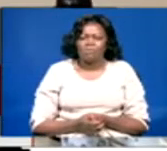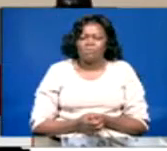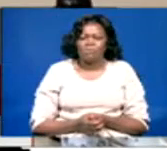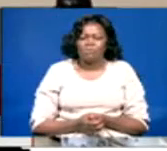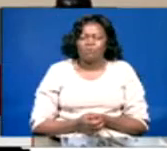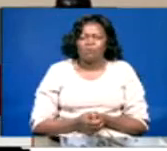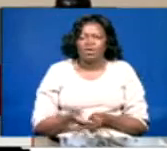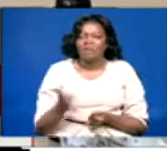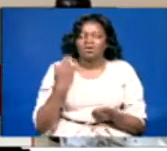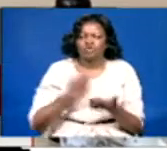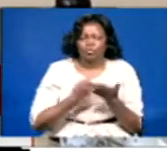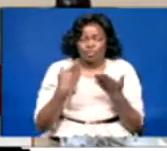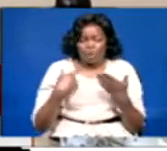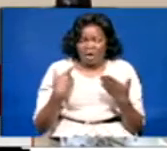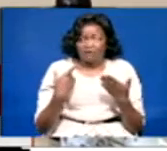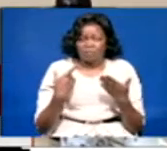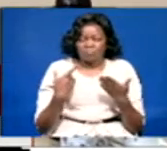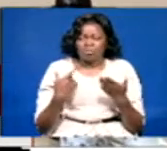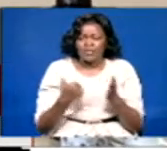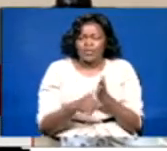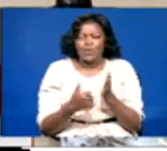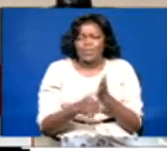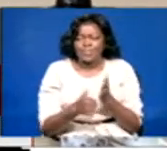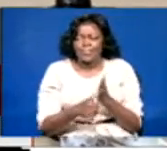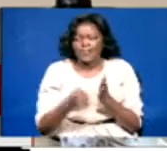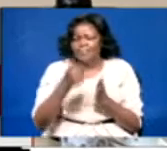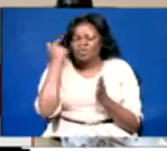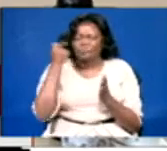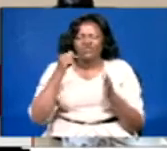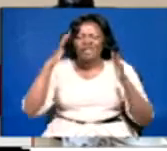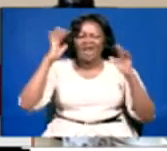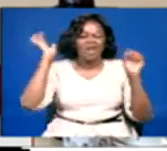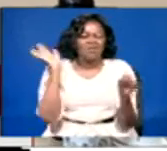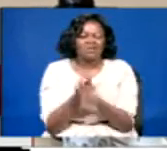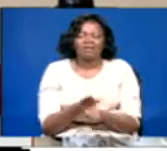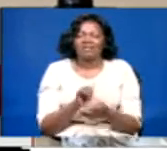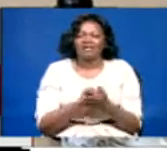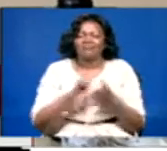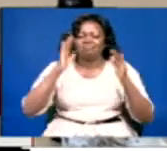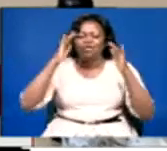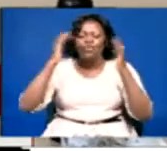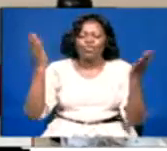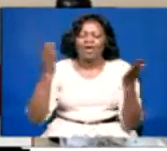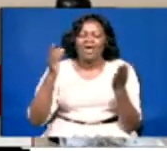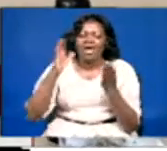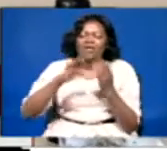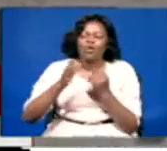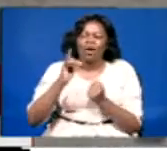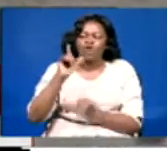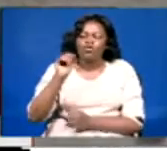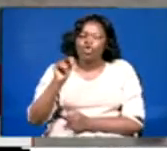last week kulikuwa na flooding kwa sababu ya mvua nyingi ambayo inanyesha upande wa Longonot na upande wa